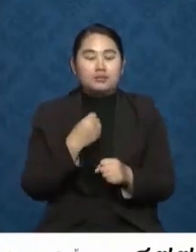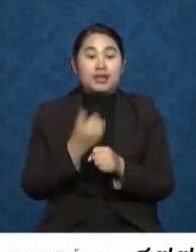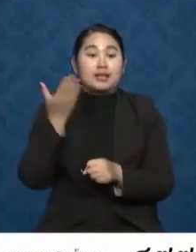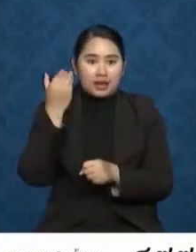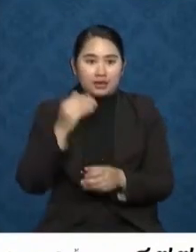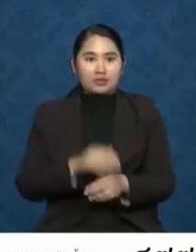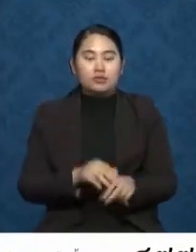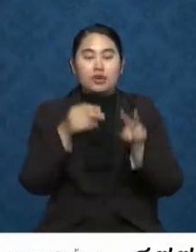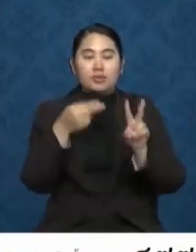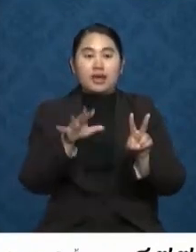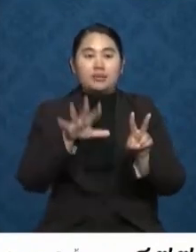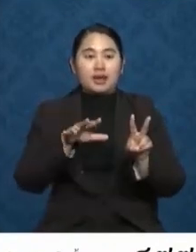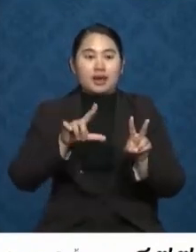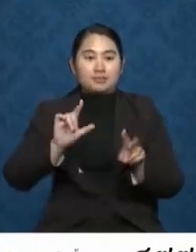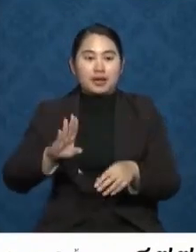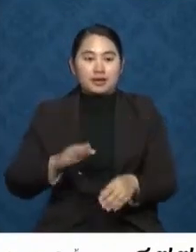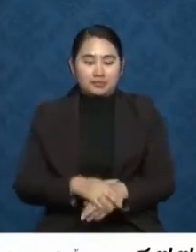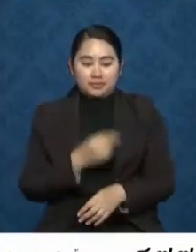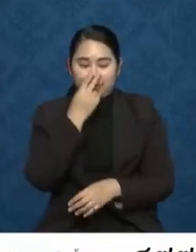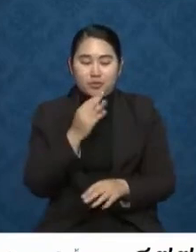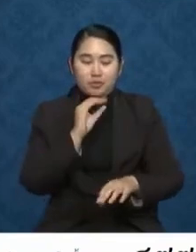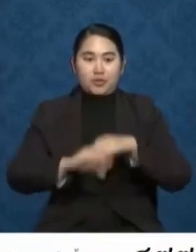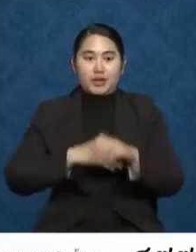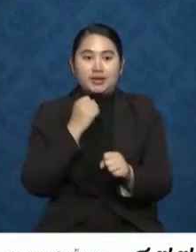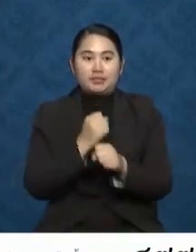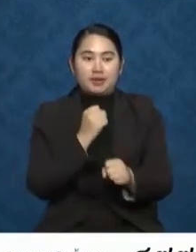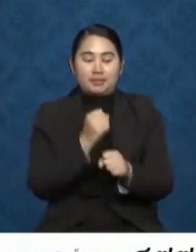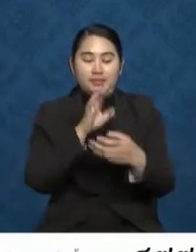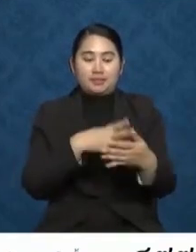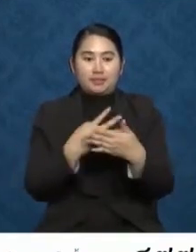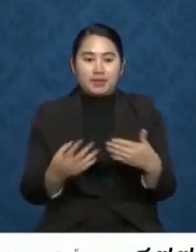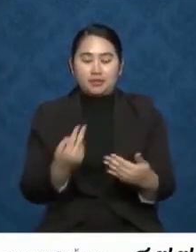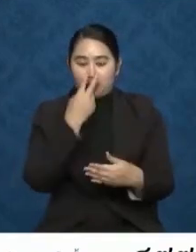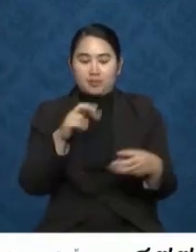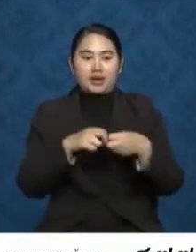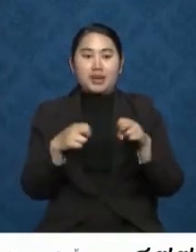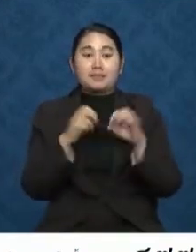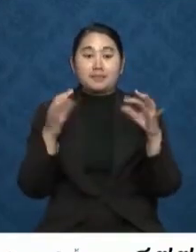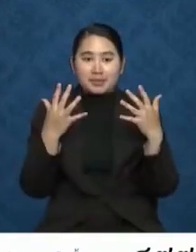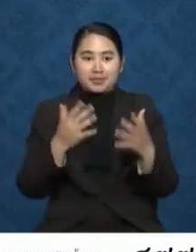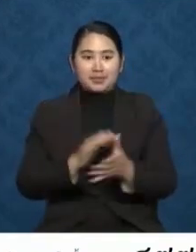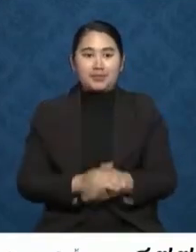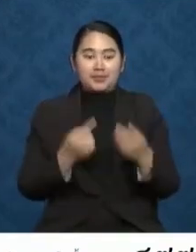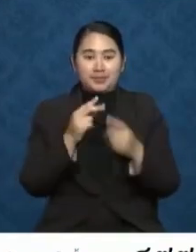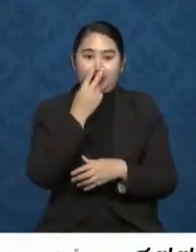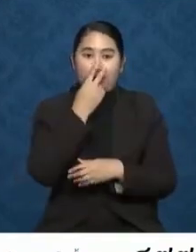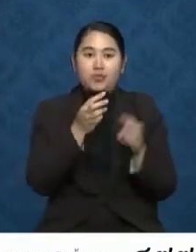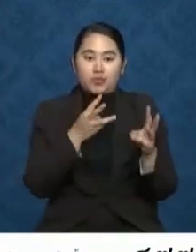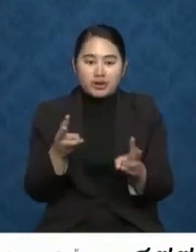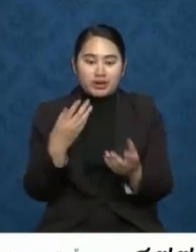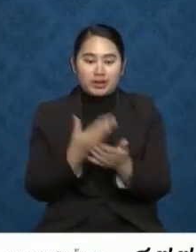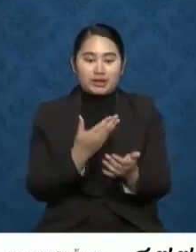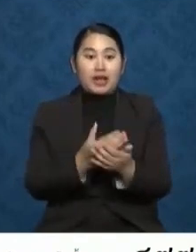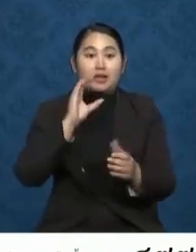องในมุมของการของงบประมาณกับการดำเนินตามแผนงานที่ต่อเนื่องก็ไม่น่ามีปัญหาใดๆครับท่านประธานแต่มองด้วยวิธีการของงบ